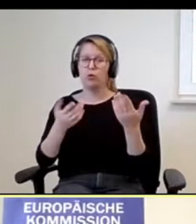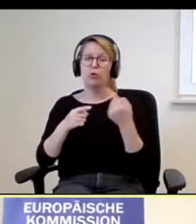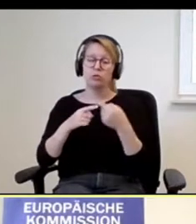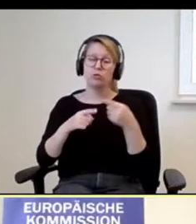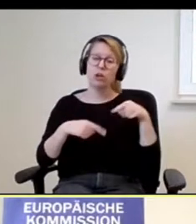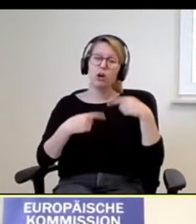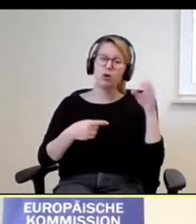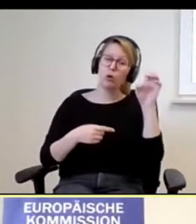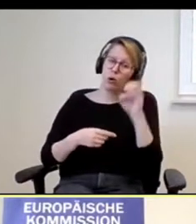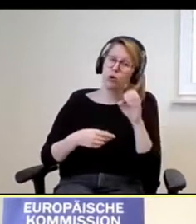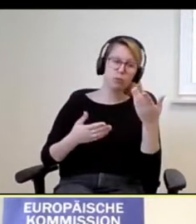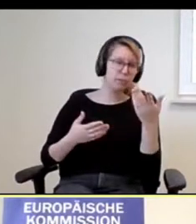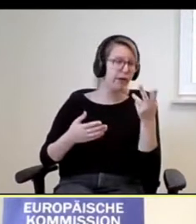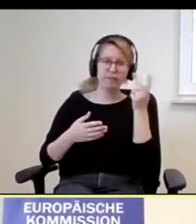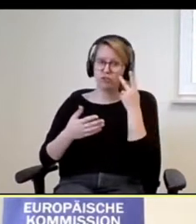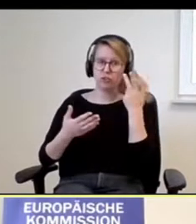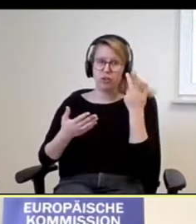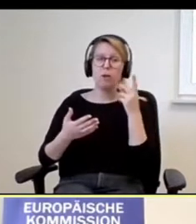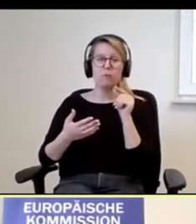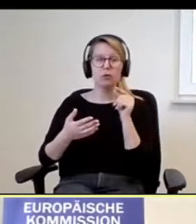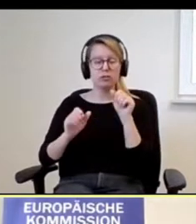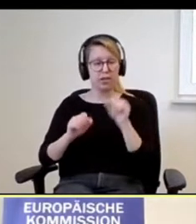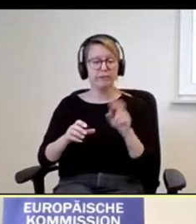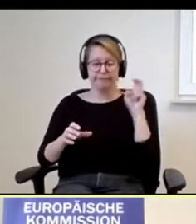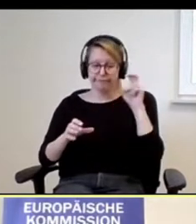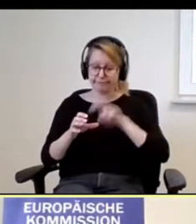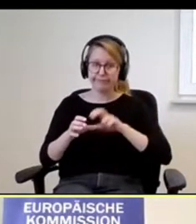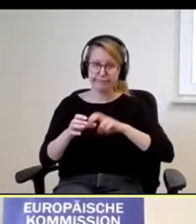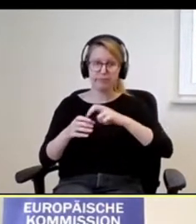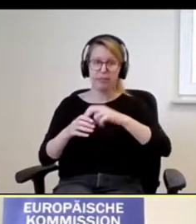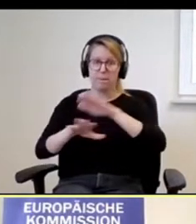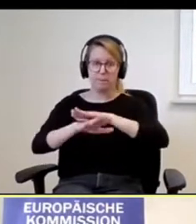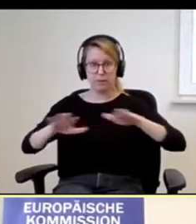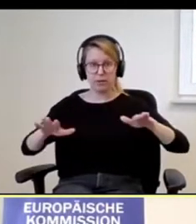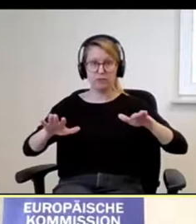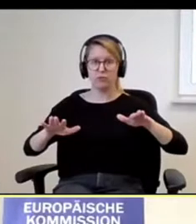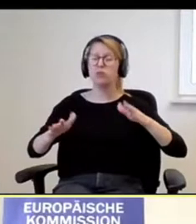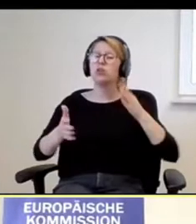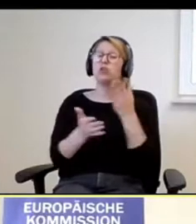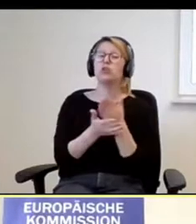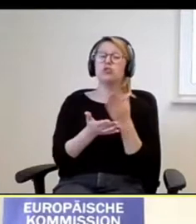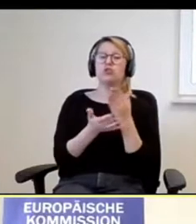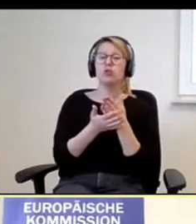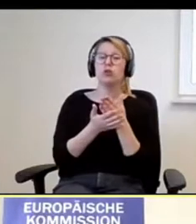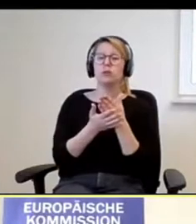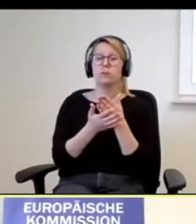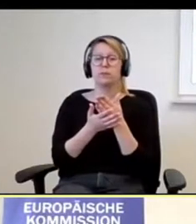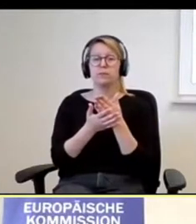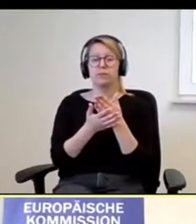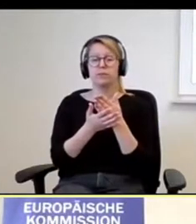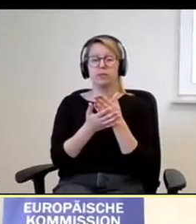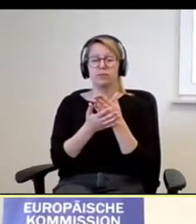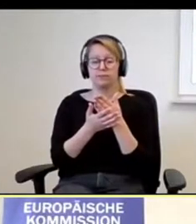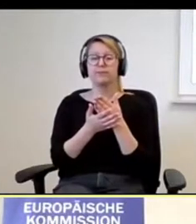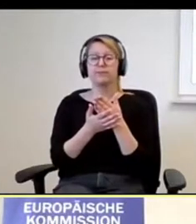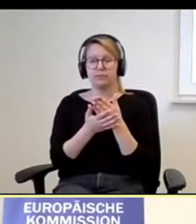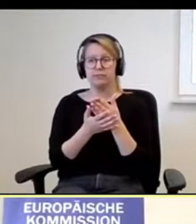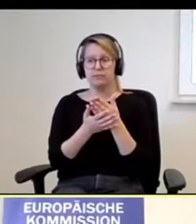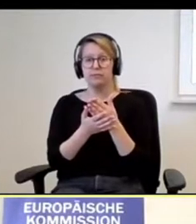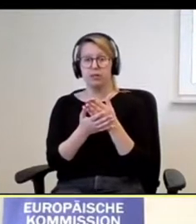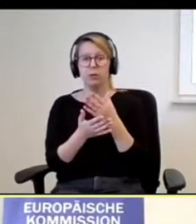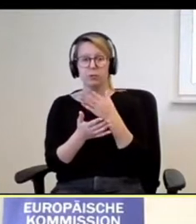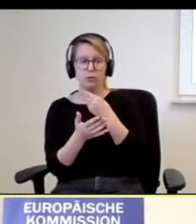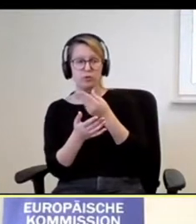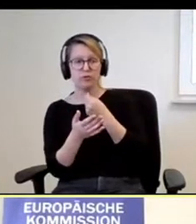de vos interlocuteurs au niveau local, national, européen, qui sont à votre écoute et qui travaillent pour vous, pour